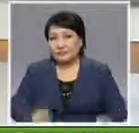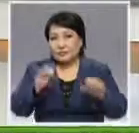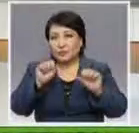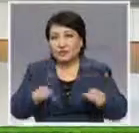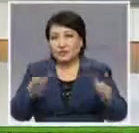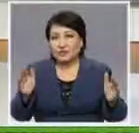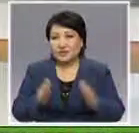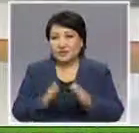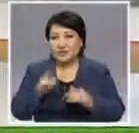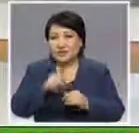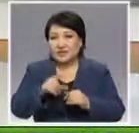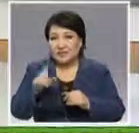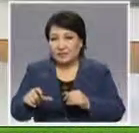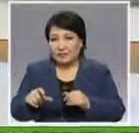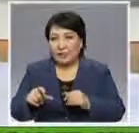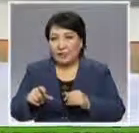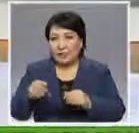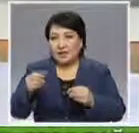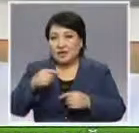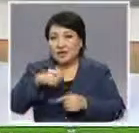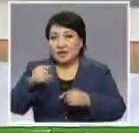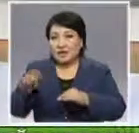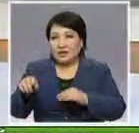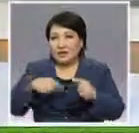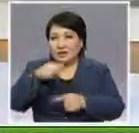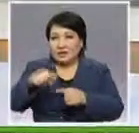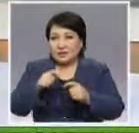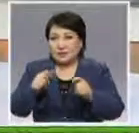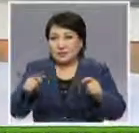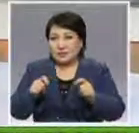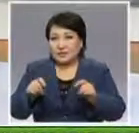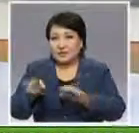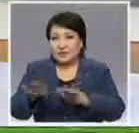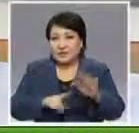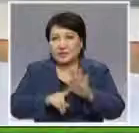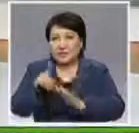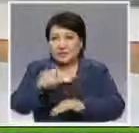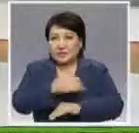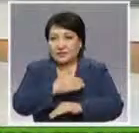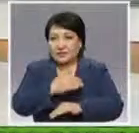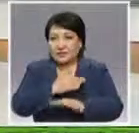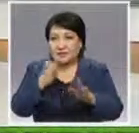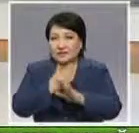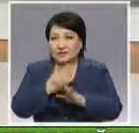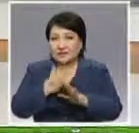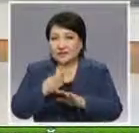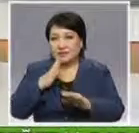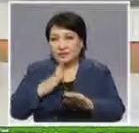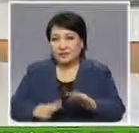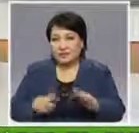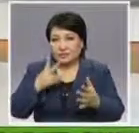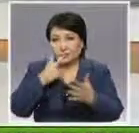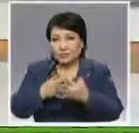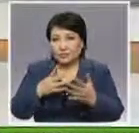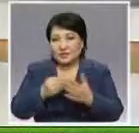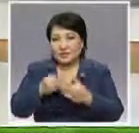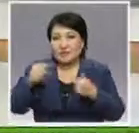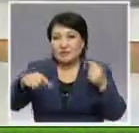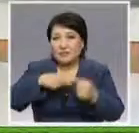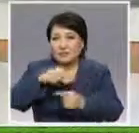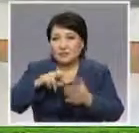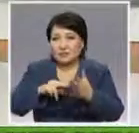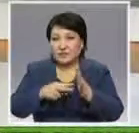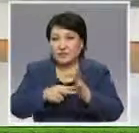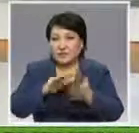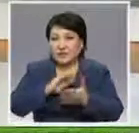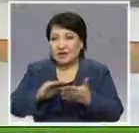Мүмкіндігі шектеулі жандарда кәсіп ашып, іс бастауға ниетті. Тағдырдан теперіш көргендер өздерінің бизнес жоспарларын тек қағазға